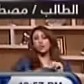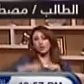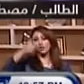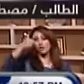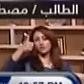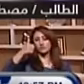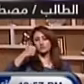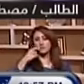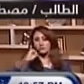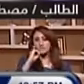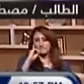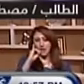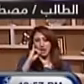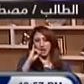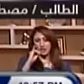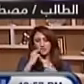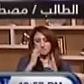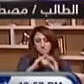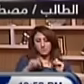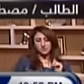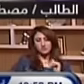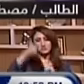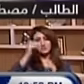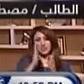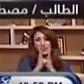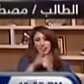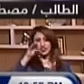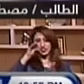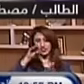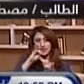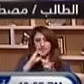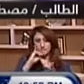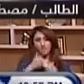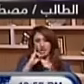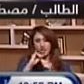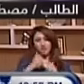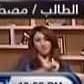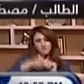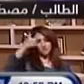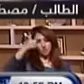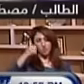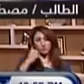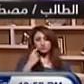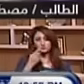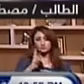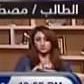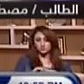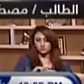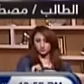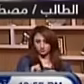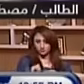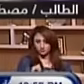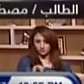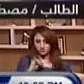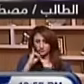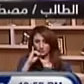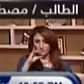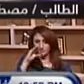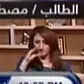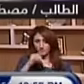من افضل المناهج المصريه، ده ما ينفعش نستهين بيه. في كميه، المناهج